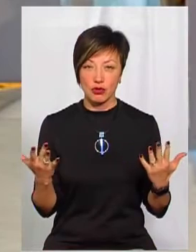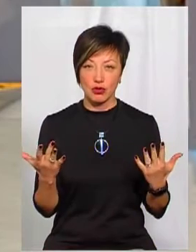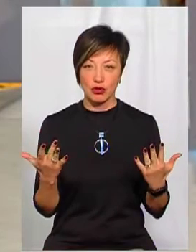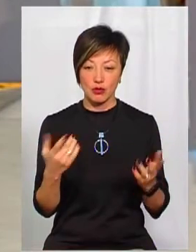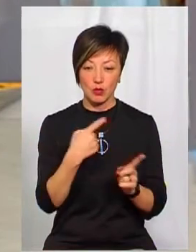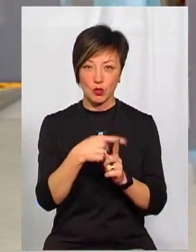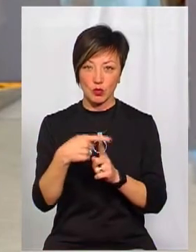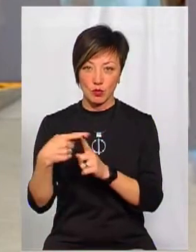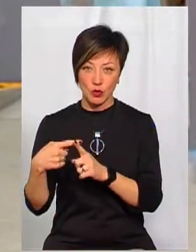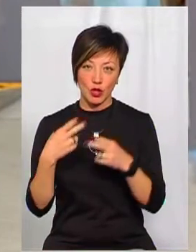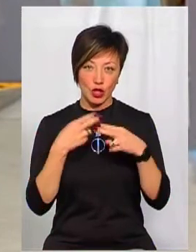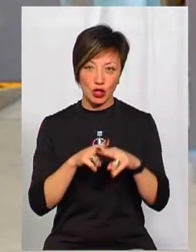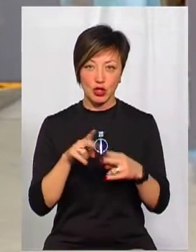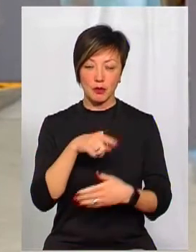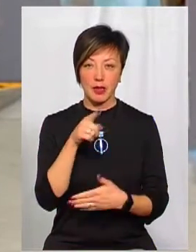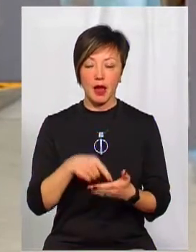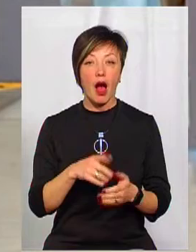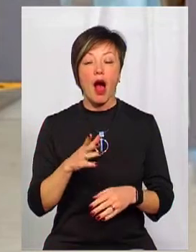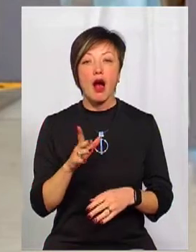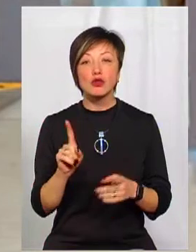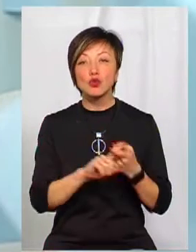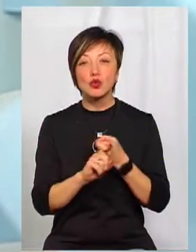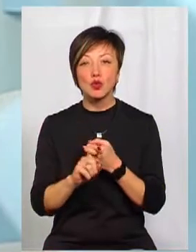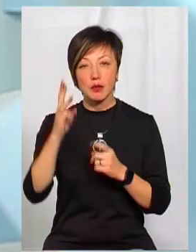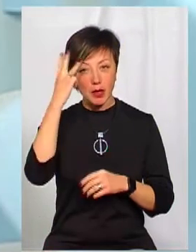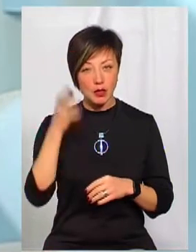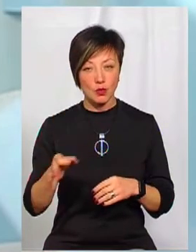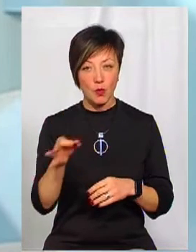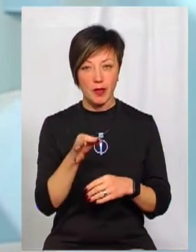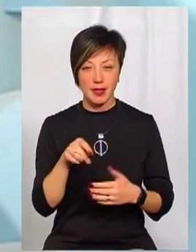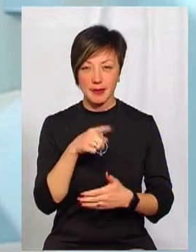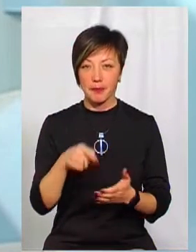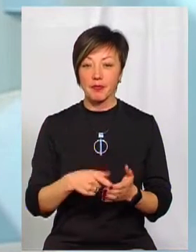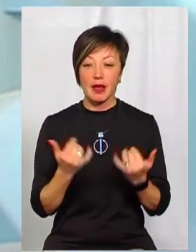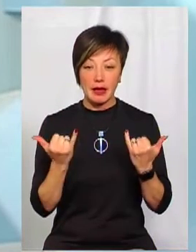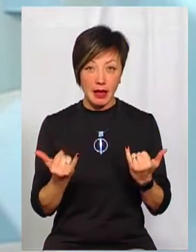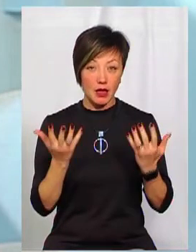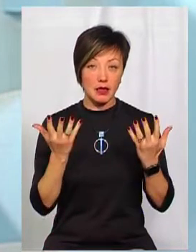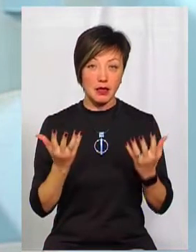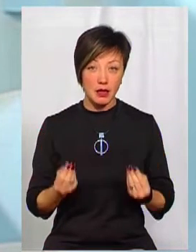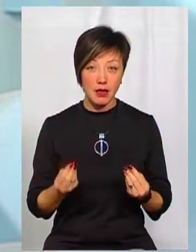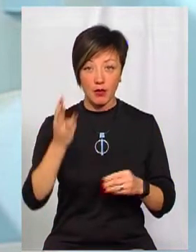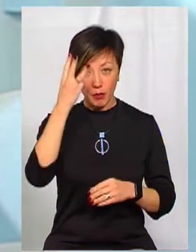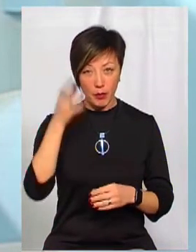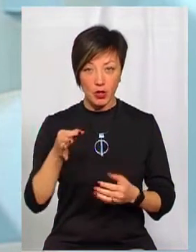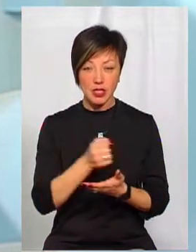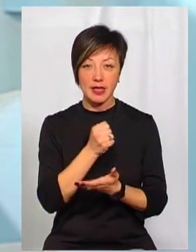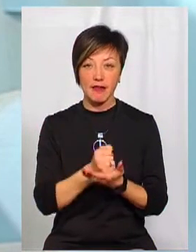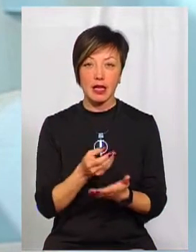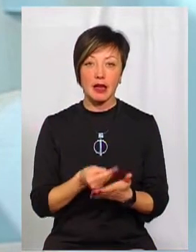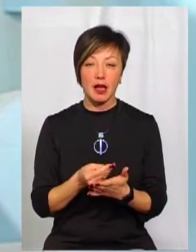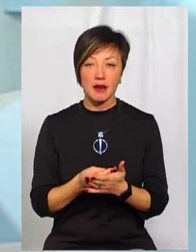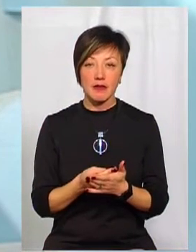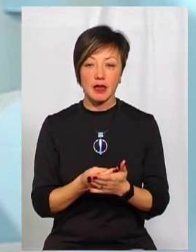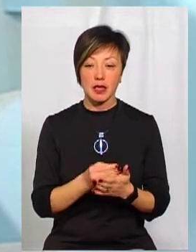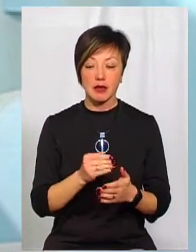безліч технічних питань. А от те, що стосується Хмельниччини? На даний момент на Хмельниччині затверджено тариф